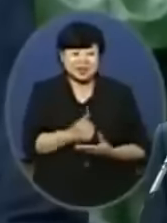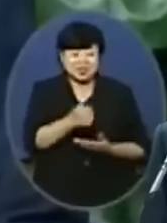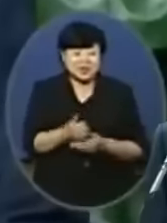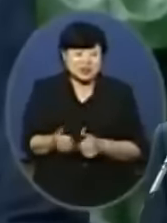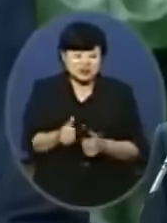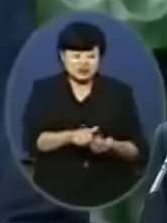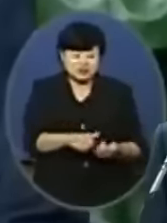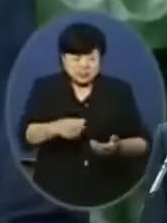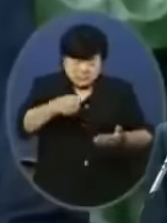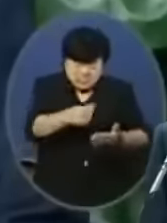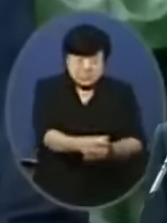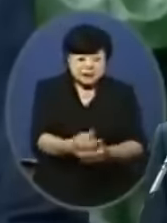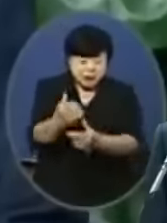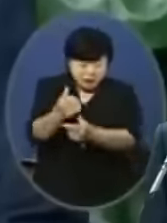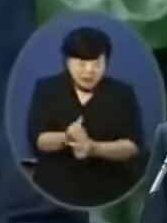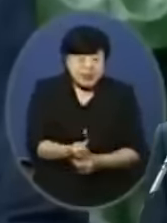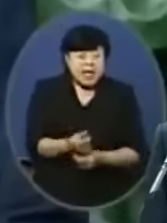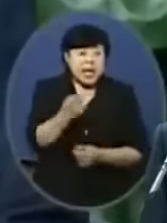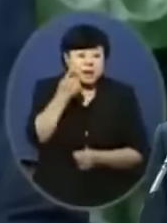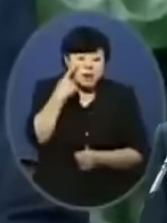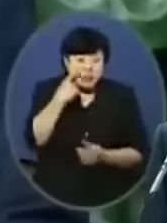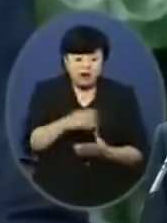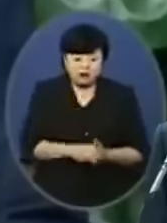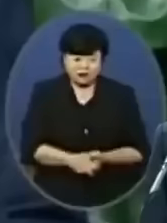죽을 각오하고 한 매달려 보십시오.